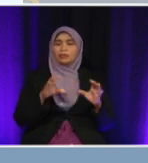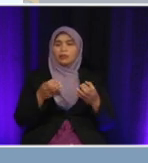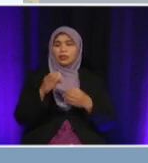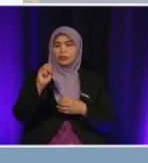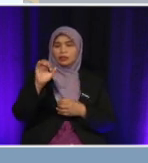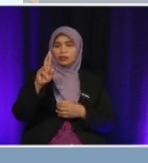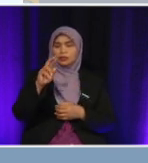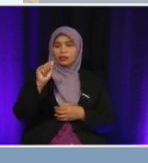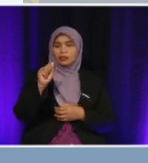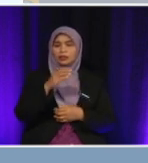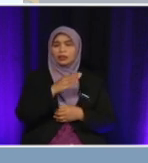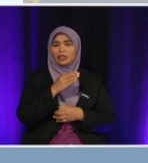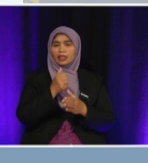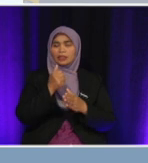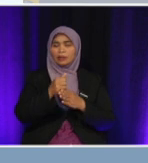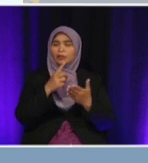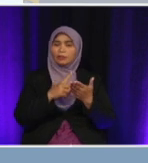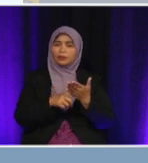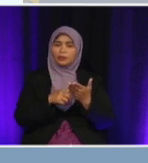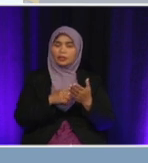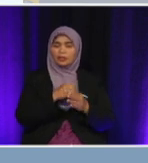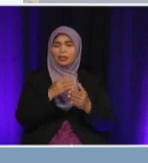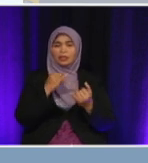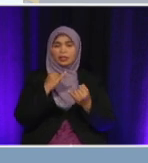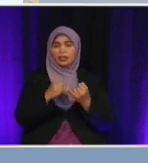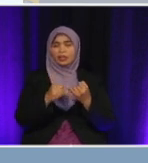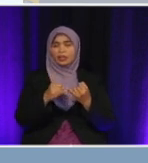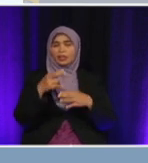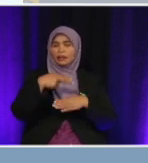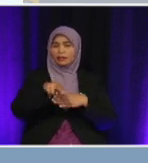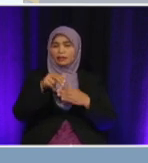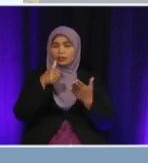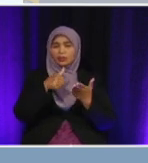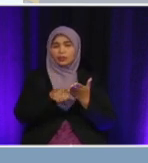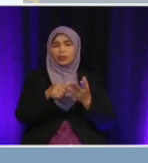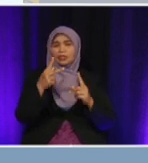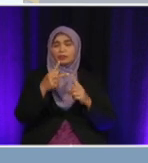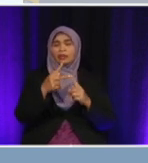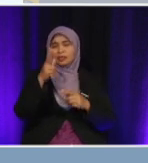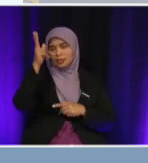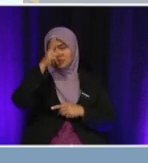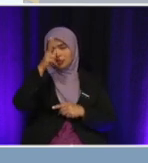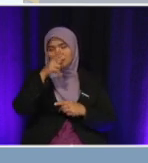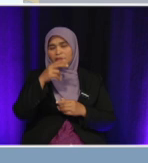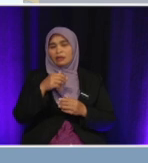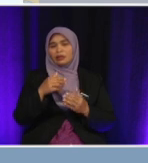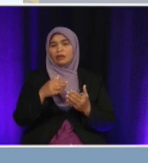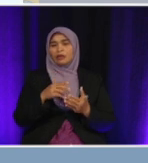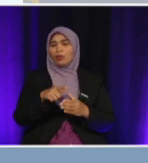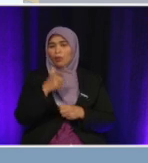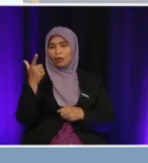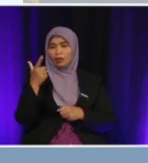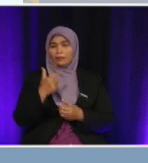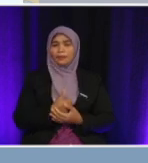perbincangan itu bila hubungan dalam dan seterusnya mengutus surat kepada kerajaan luar ada kata kunci luar dekat situ kan